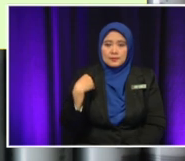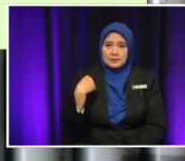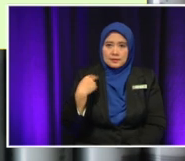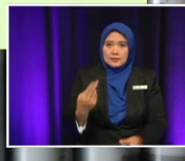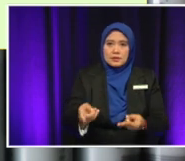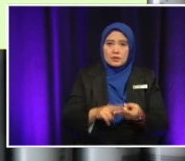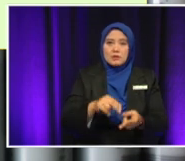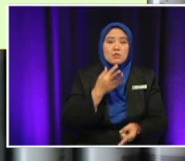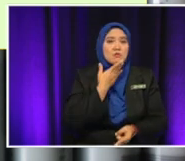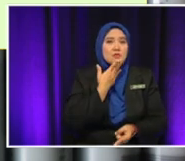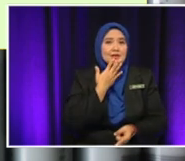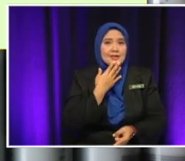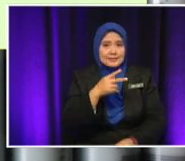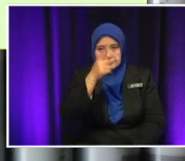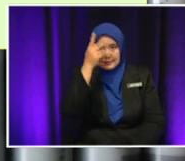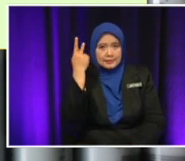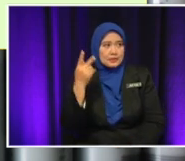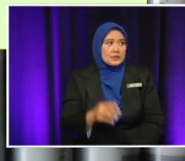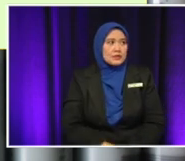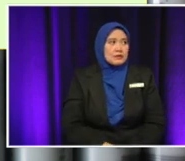hitam dan putih